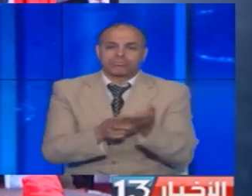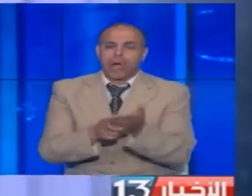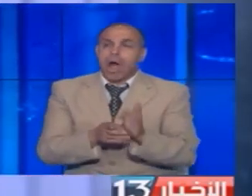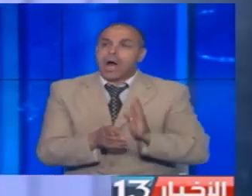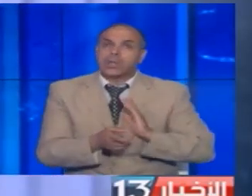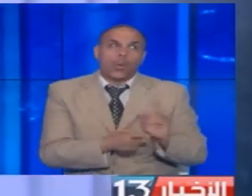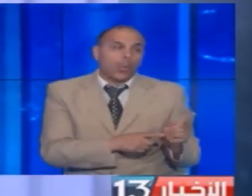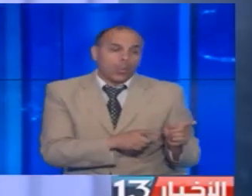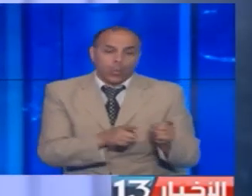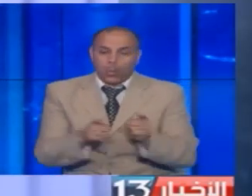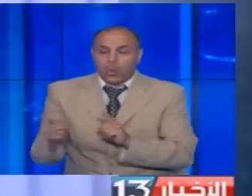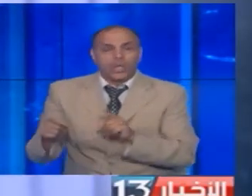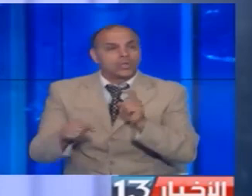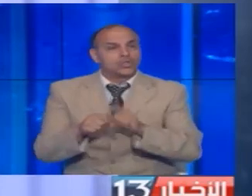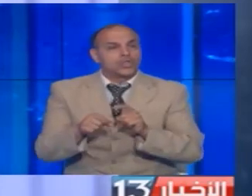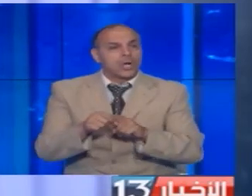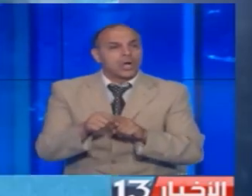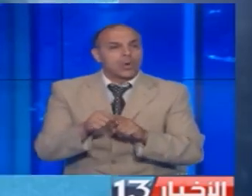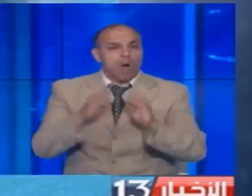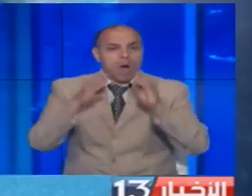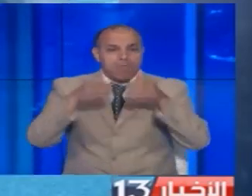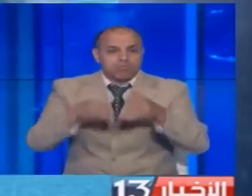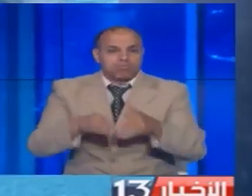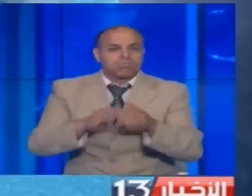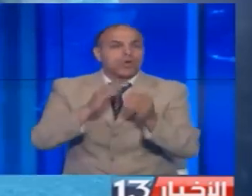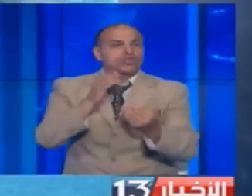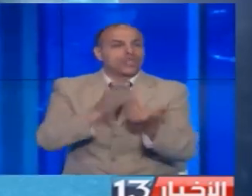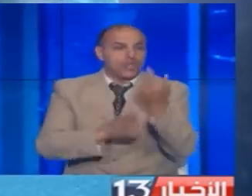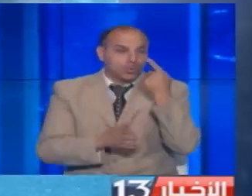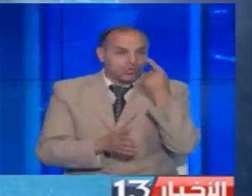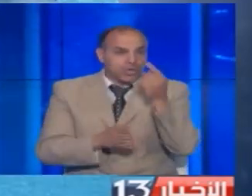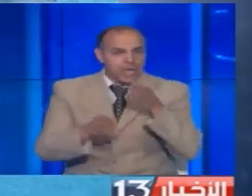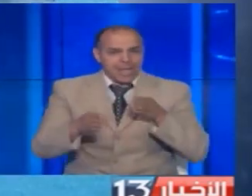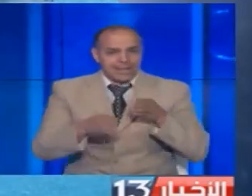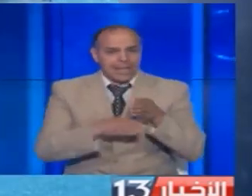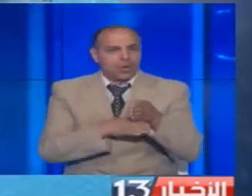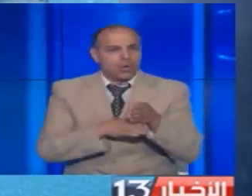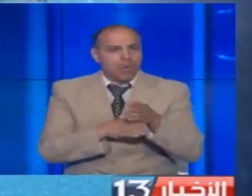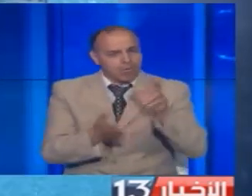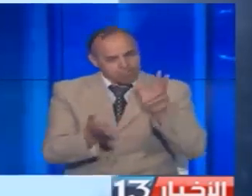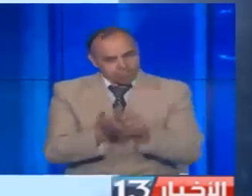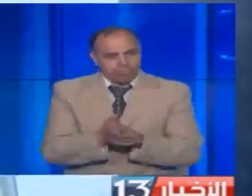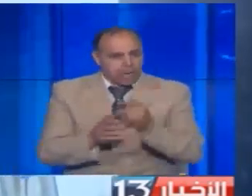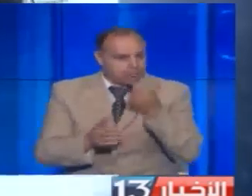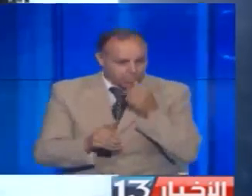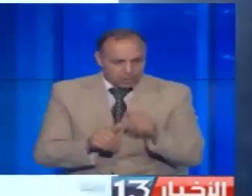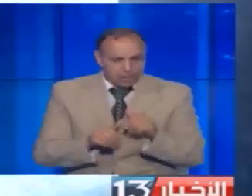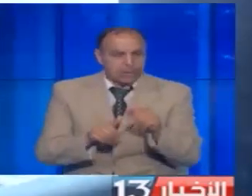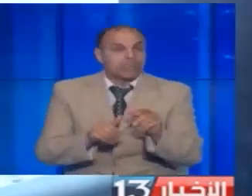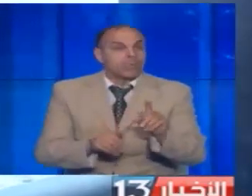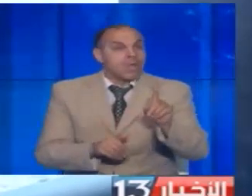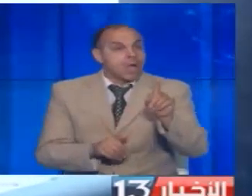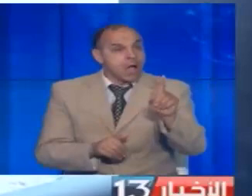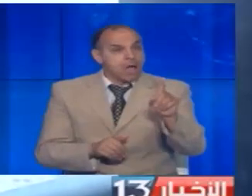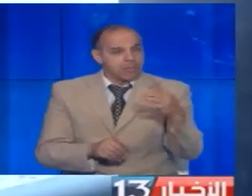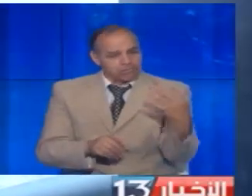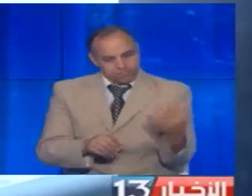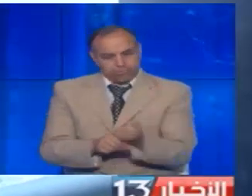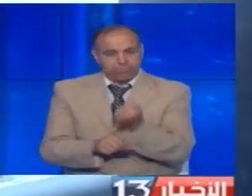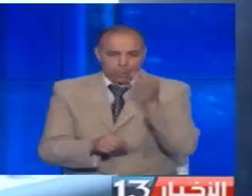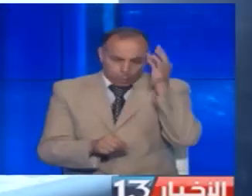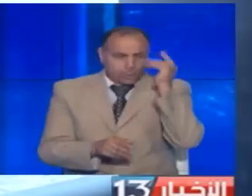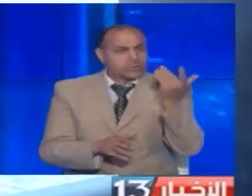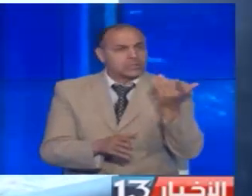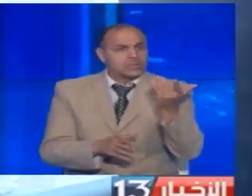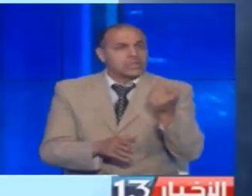عسكريا شاركت فيه خافرات بحرية جديدة دخلت اليوم فعليا حيز الاستغلال وتعد مكسبا